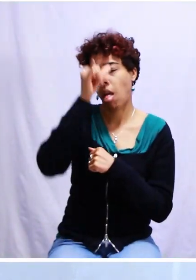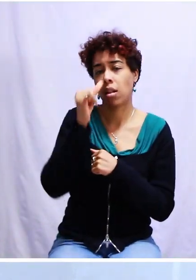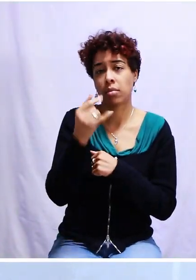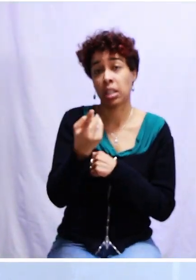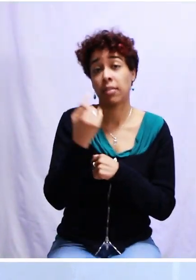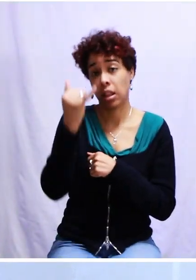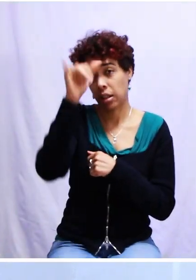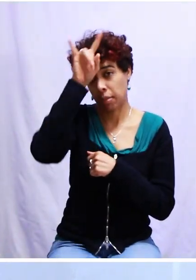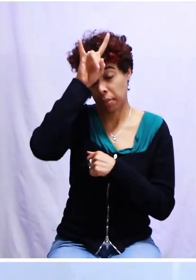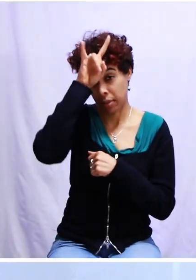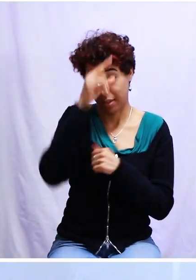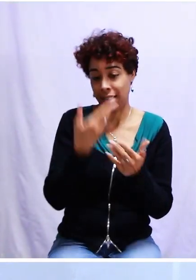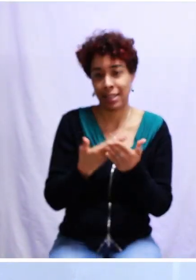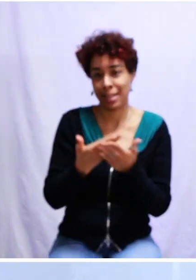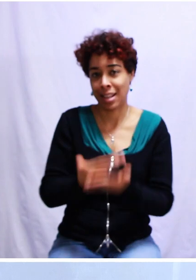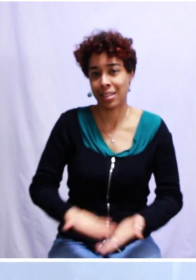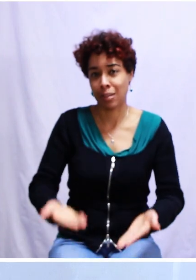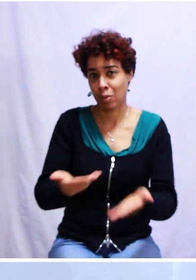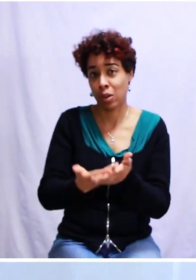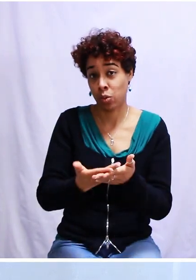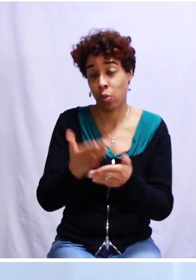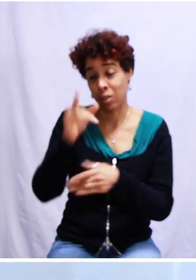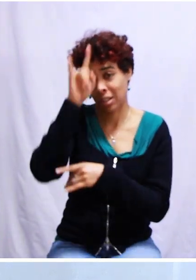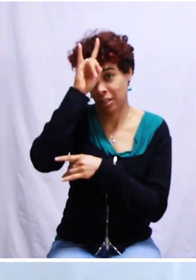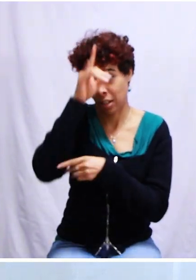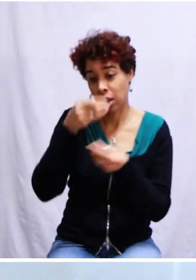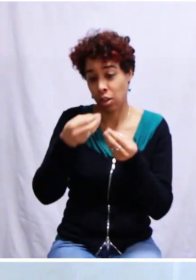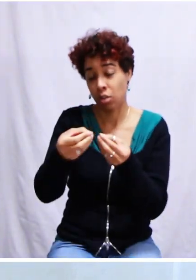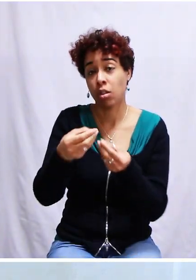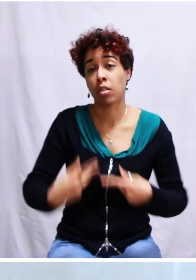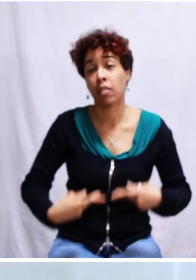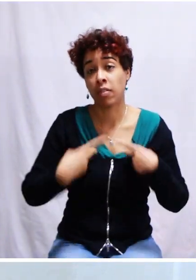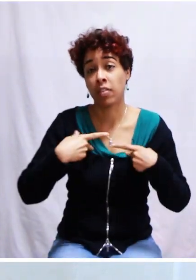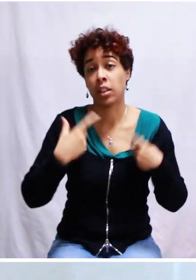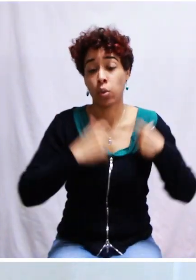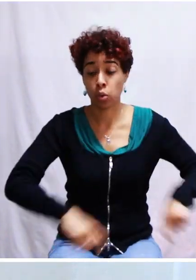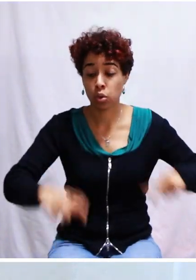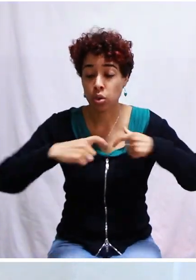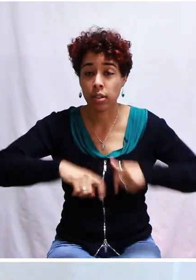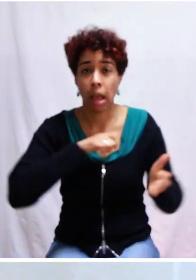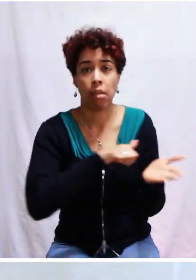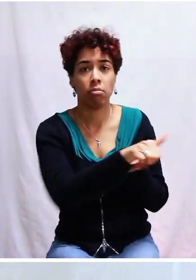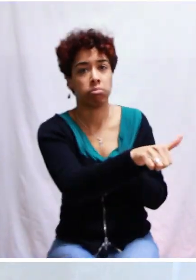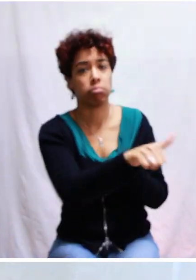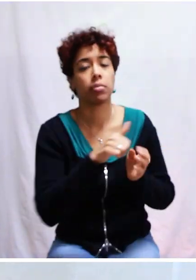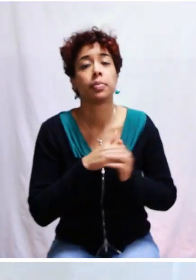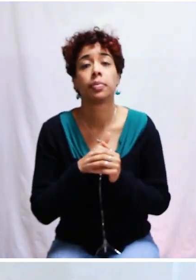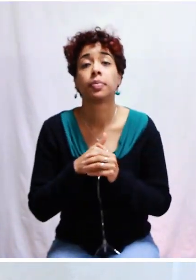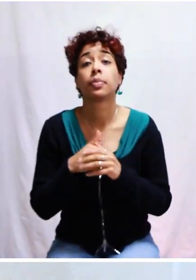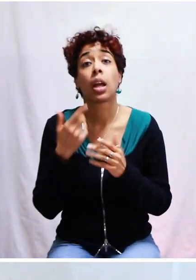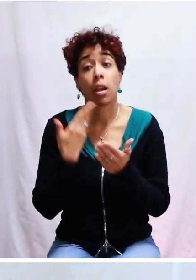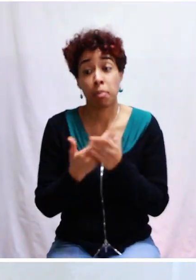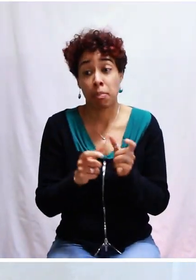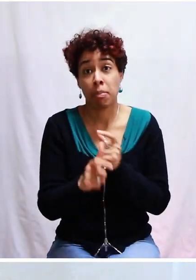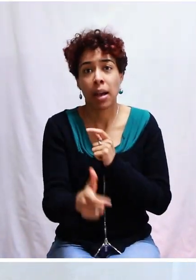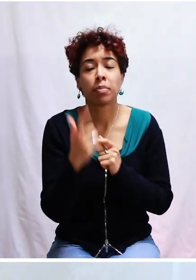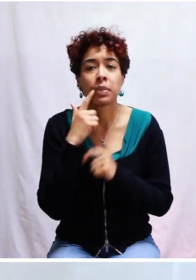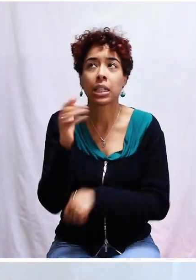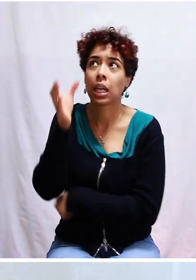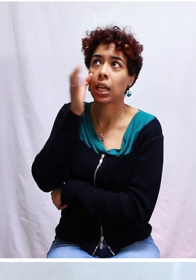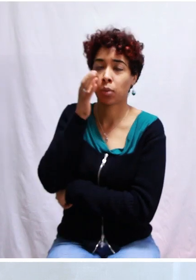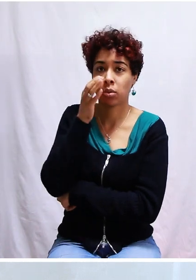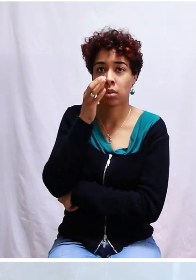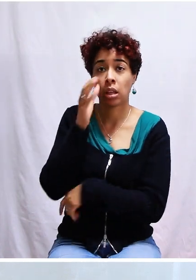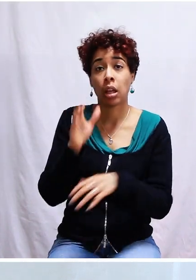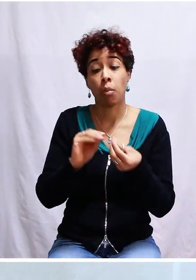l'adversaire, parce que là c'en était une et qui voulait amener la destruction sur la vie de Joseph. En faisant cela, on va éviter pas mal de problèmes et